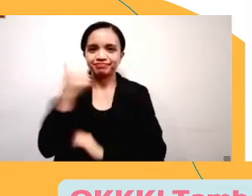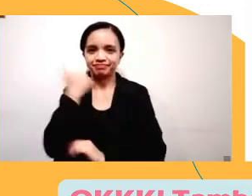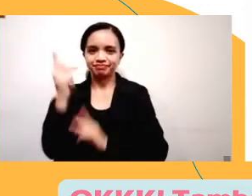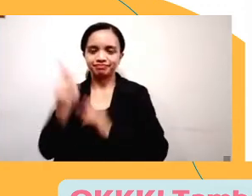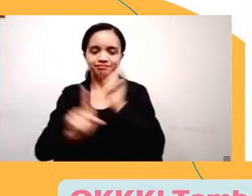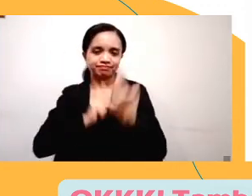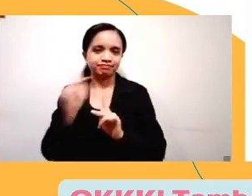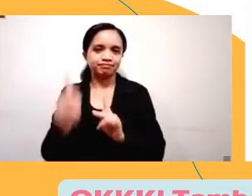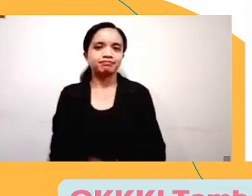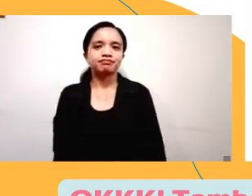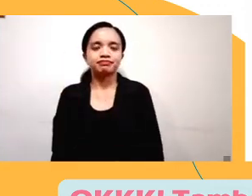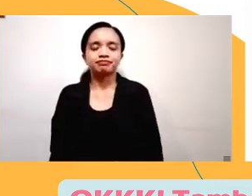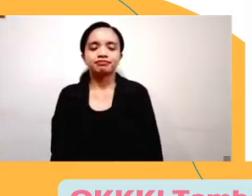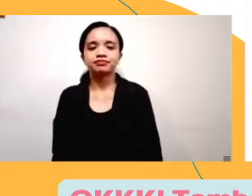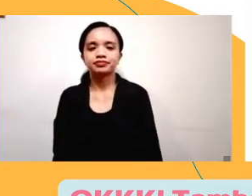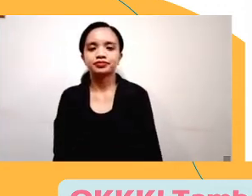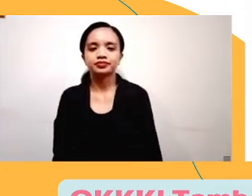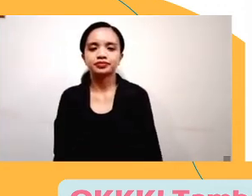Okay.